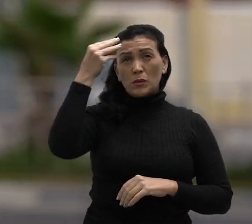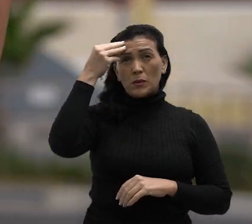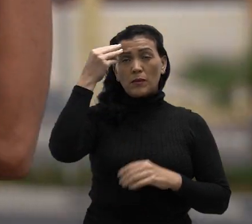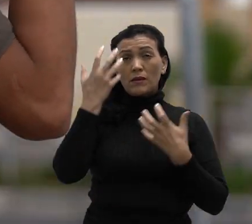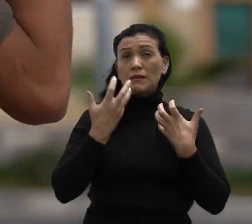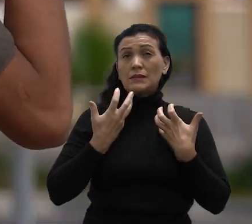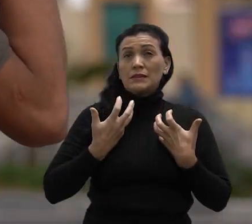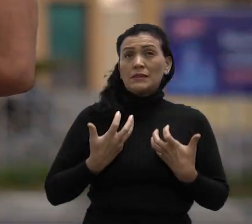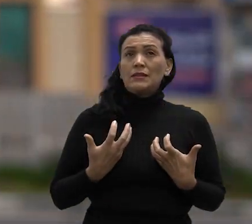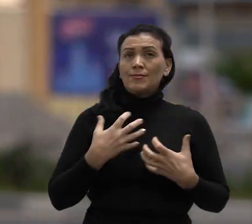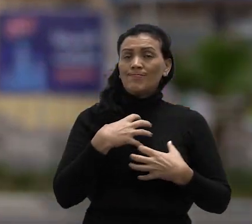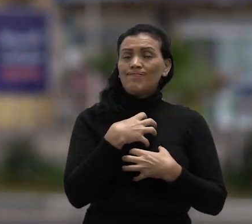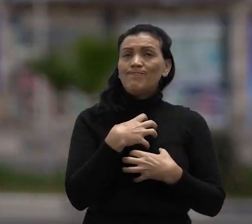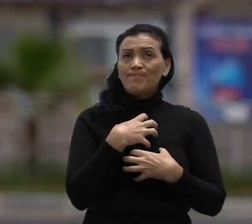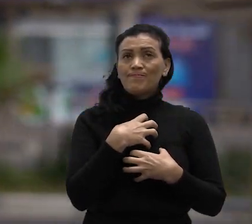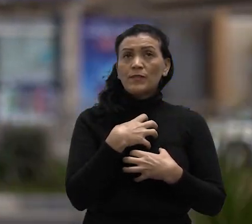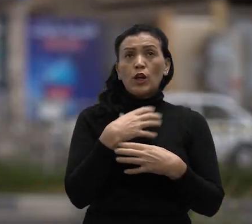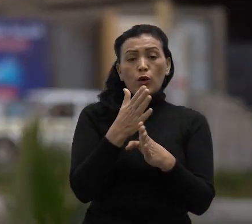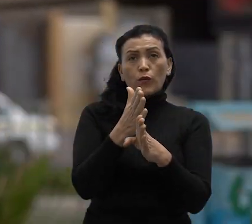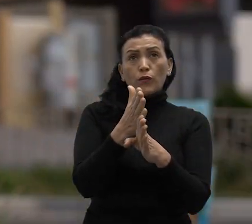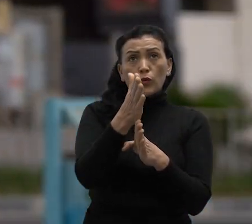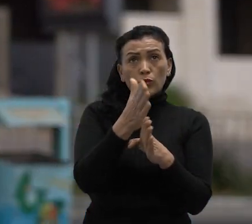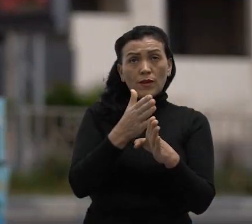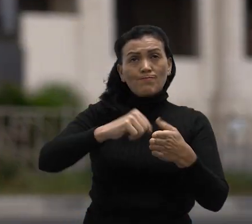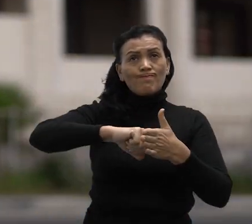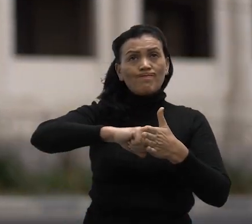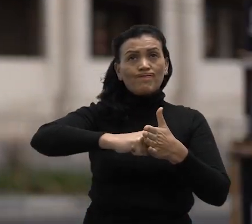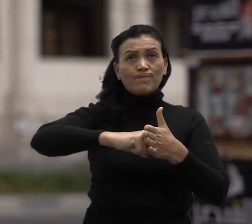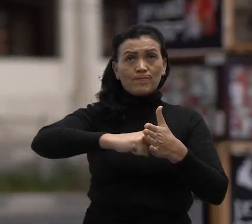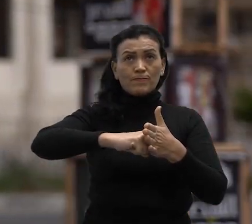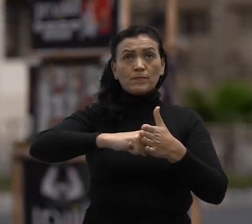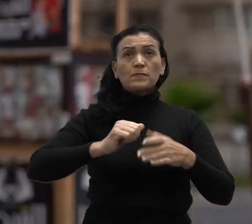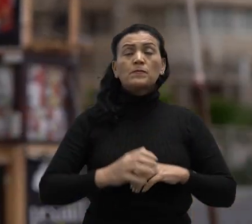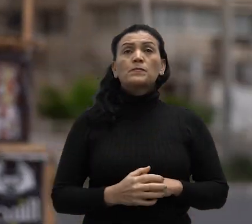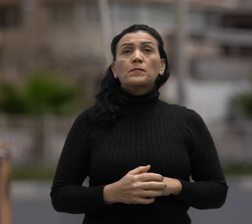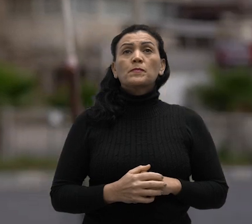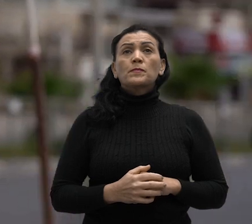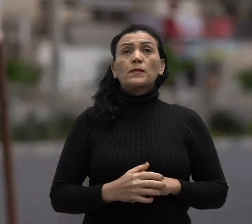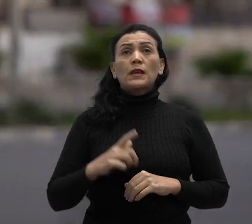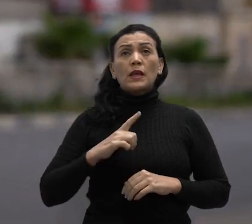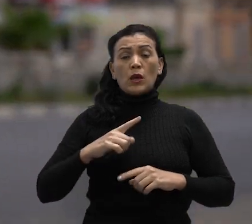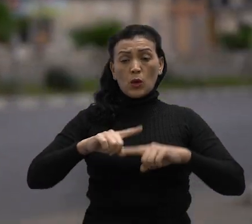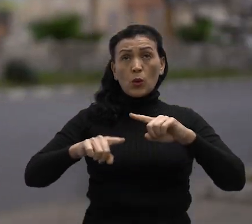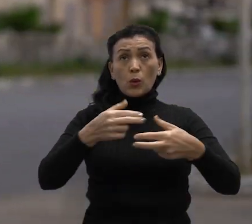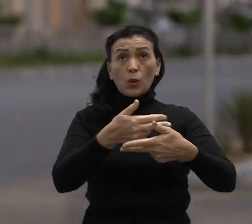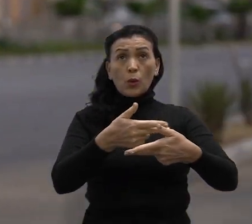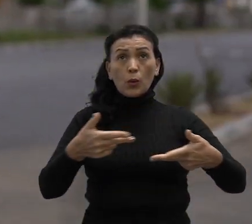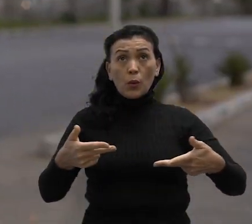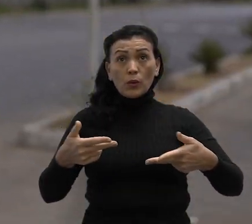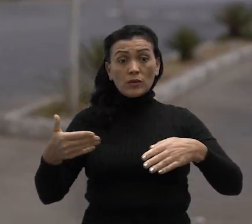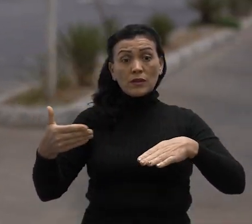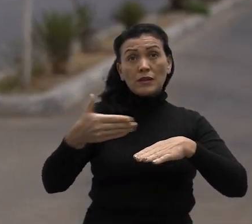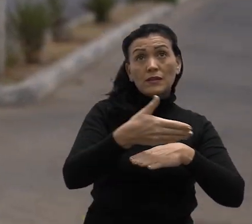اقتصاديا، معابر تسكير على الشعب، ممنوع يدخل، ممنوع يسوي شغلات معينة إنها تمرض